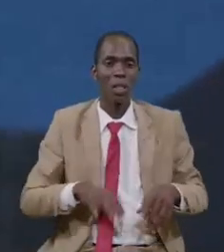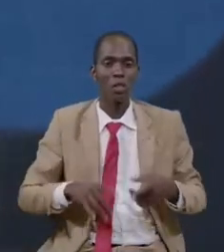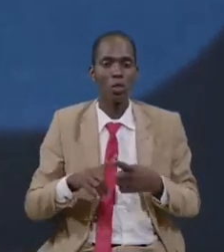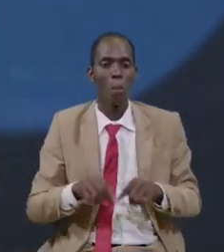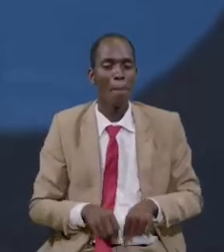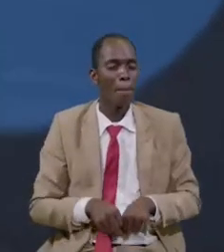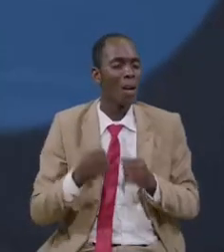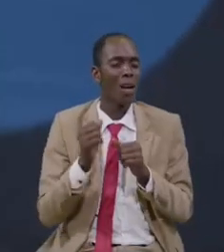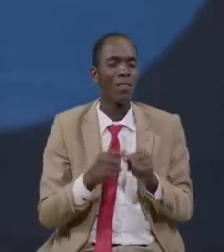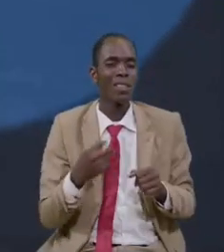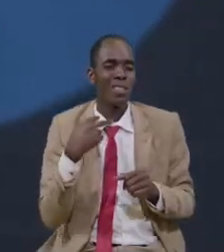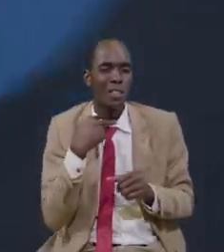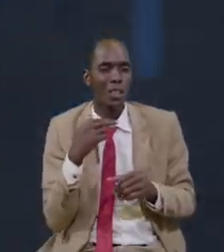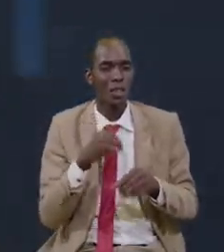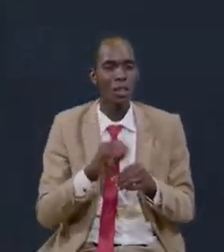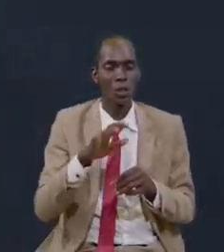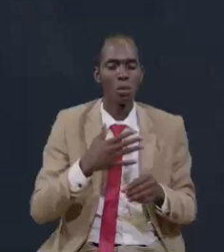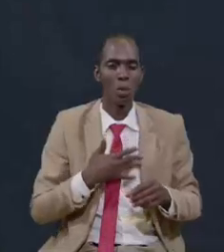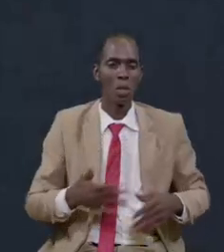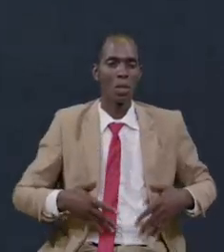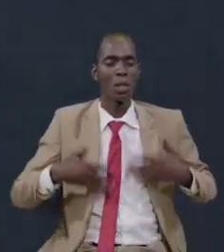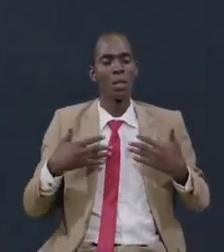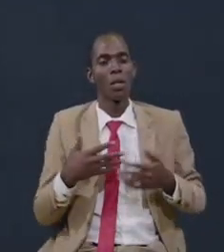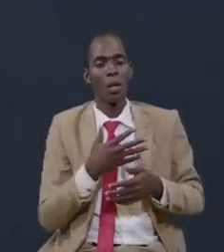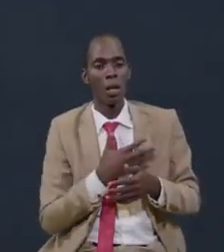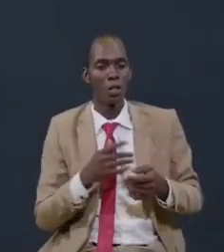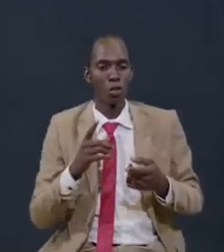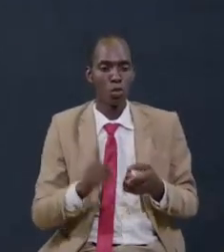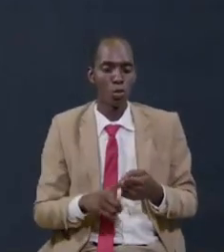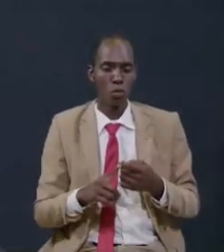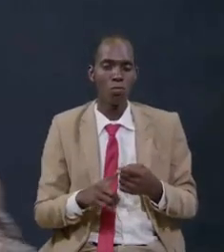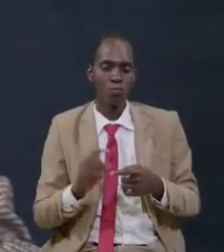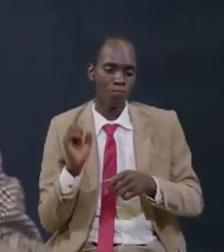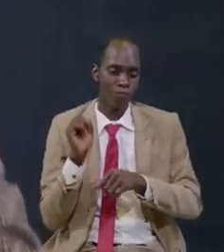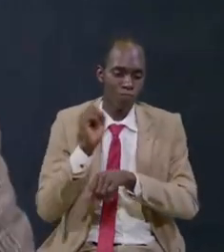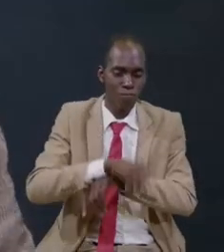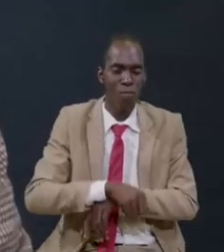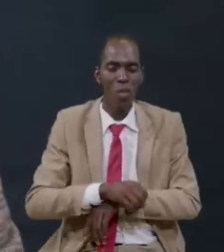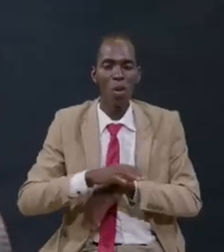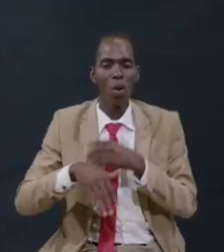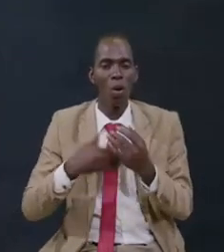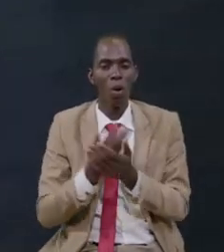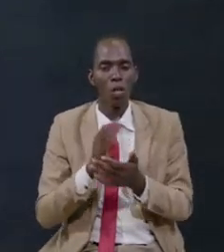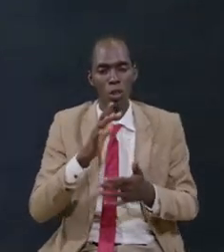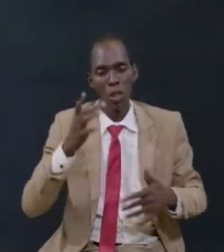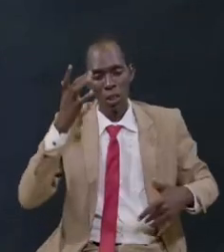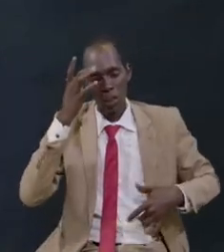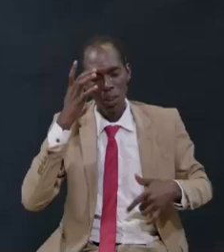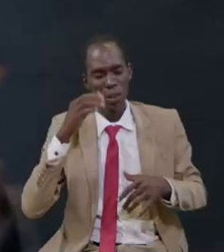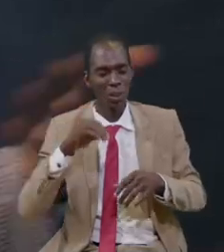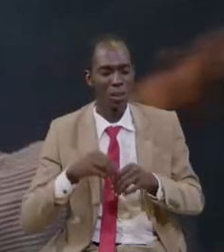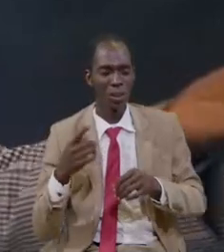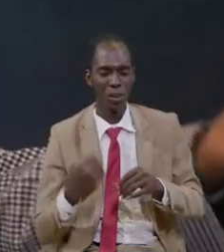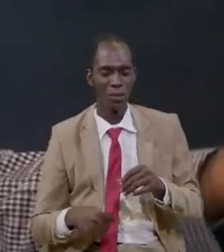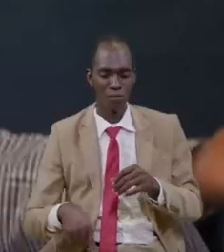faut quelqu'un d'autre? Christ, pour subjuguer toutes tes maladies dans la mer